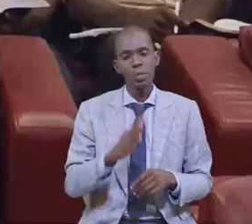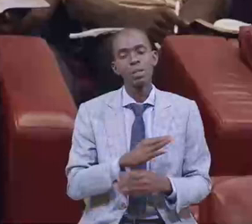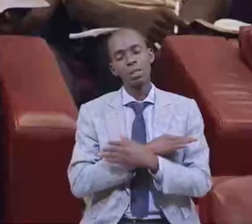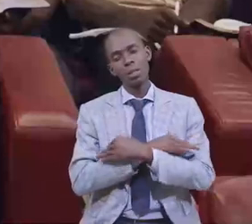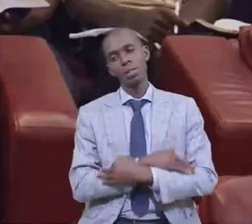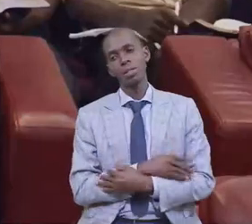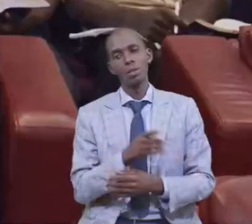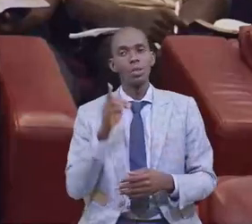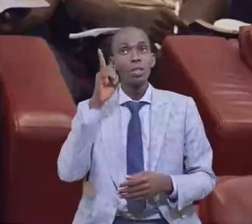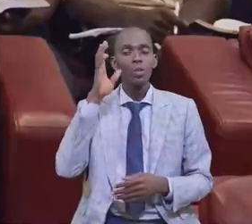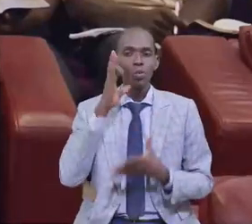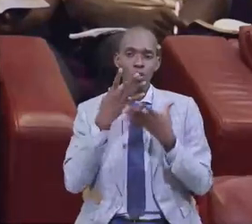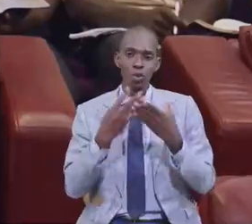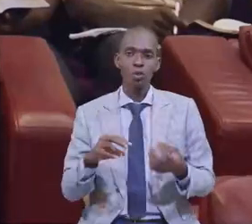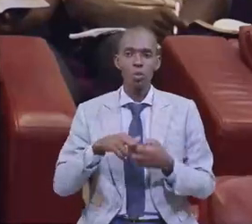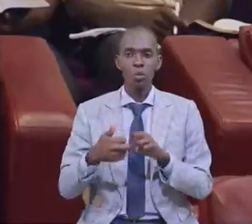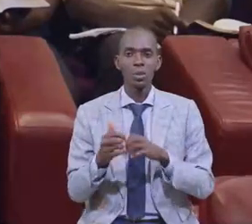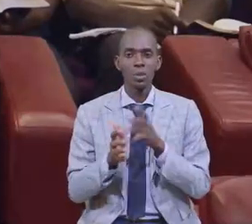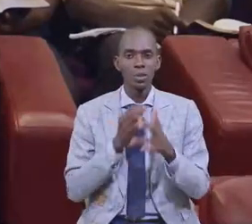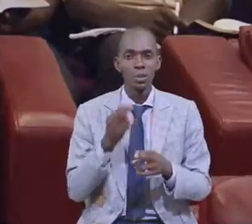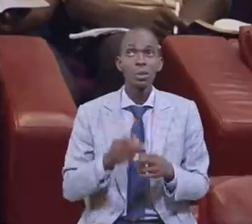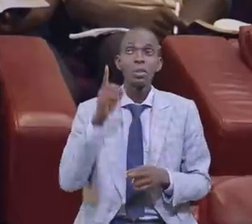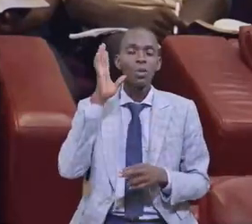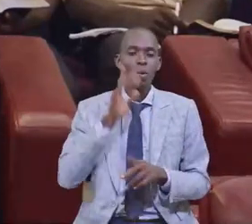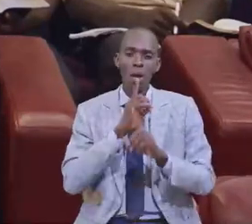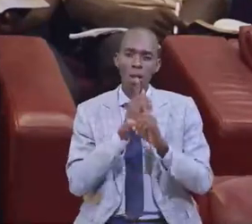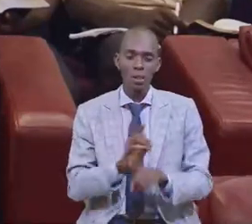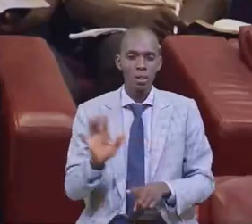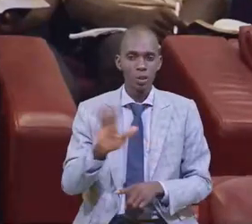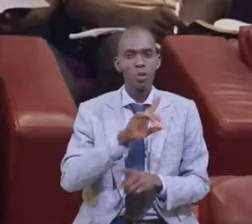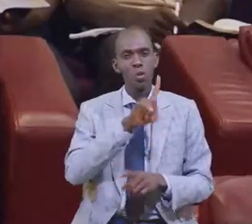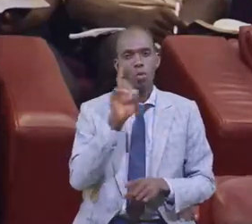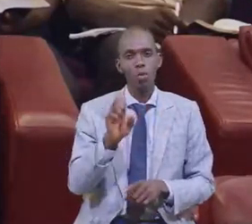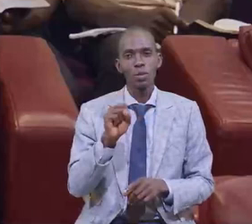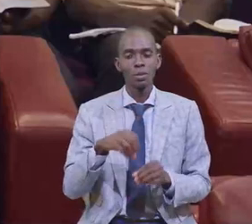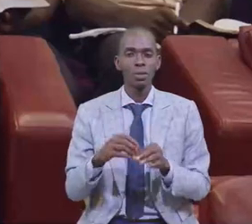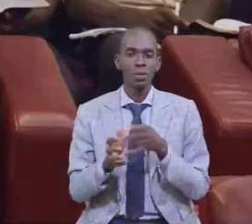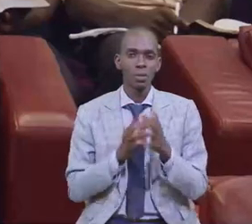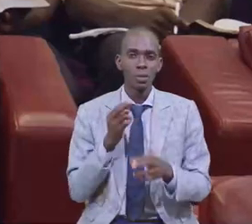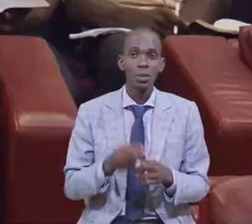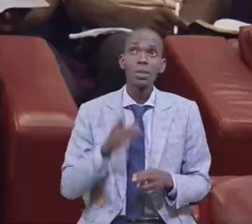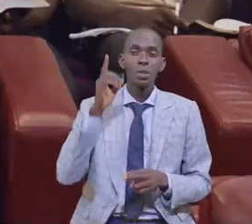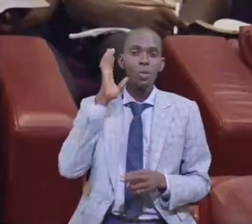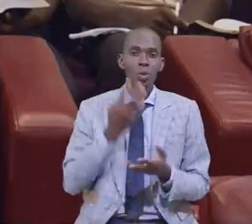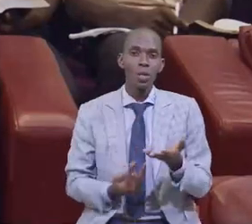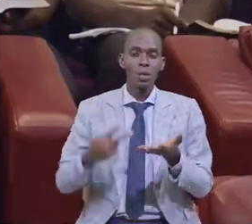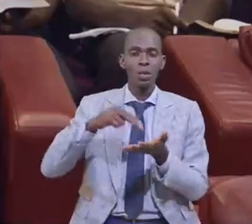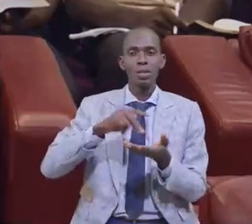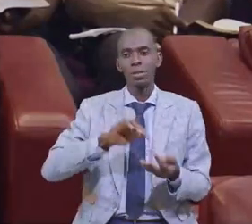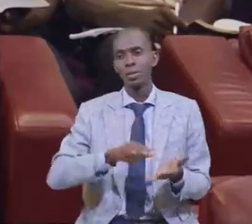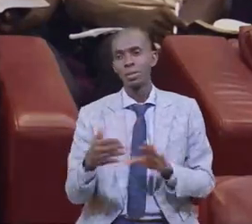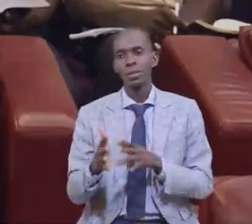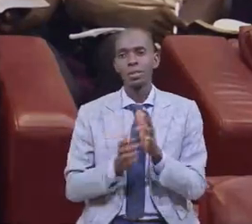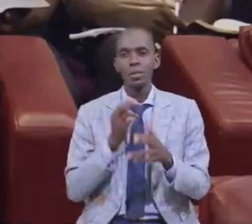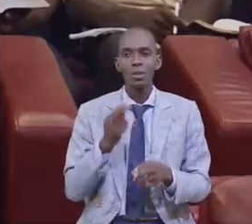va résoudre vos problèmes. Il va répondre à vos questions. Il va ressusciter les morts. Il va guérir